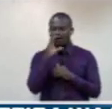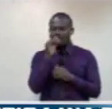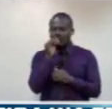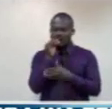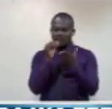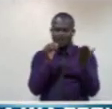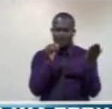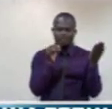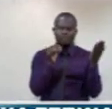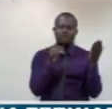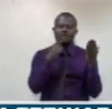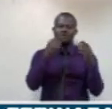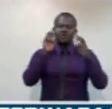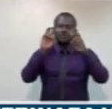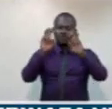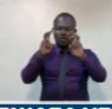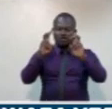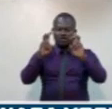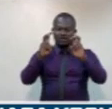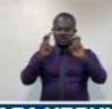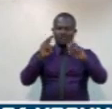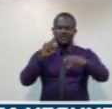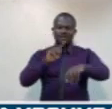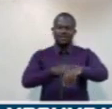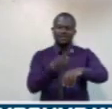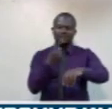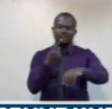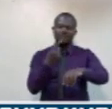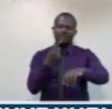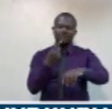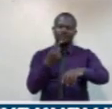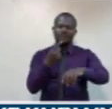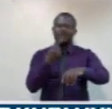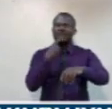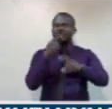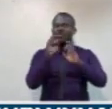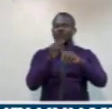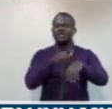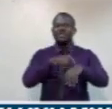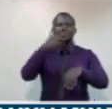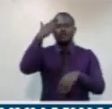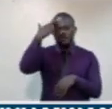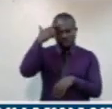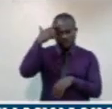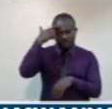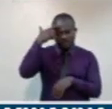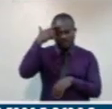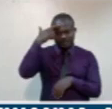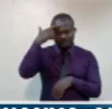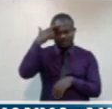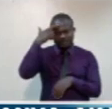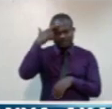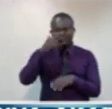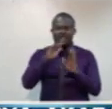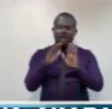amagambo avuga ngo igihe cyo ku ngo igihe cyo kwibuka ngo